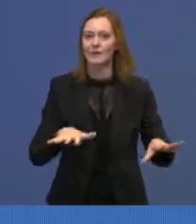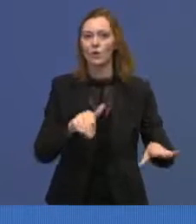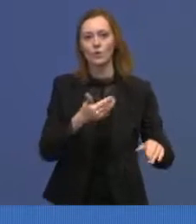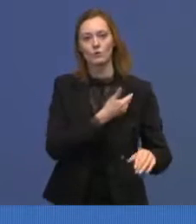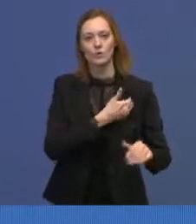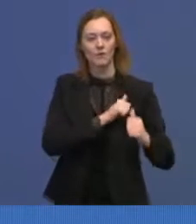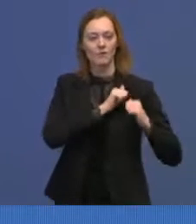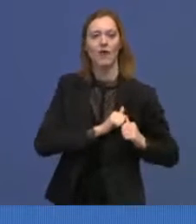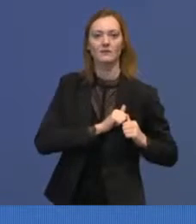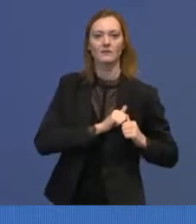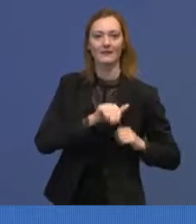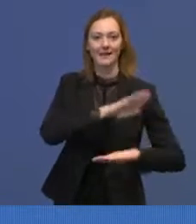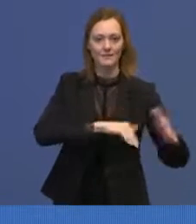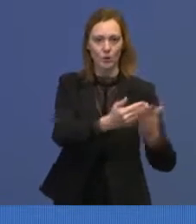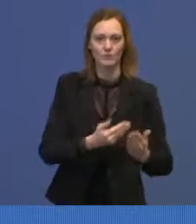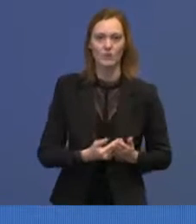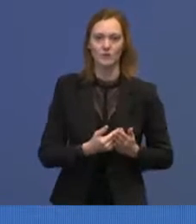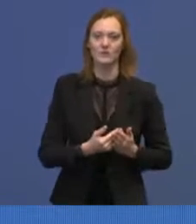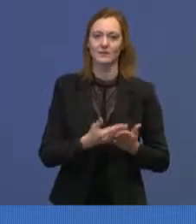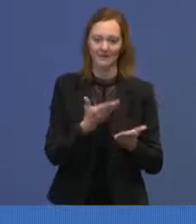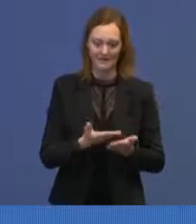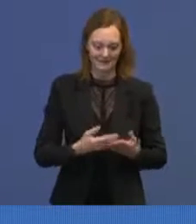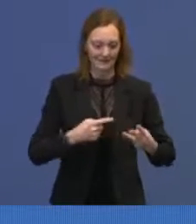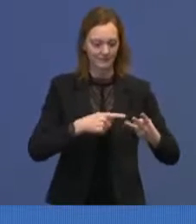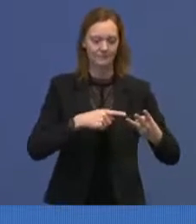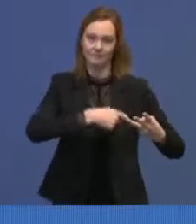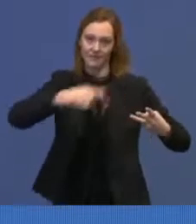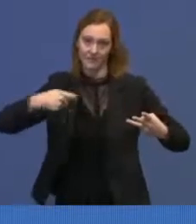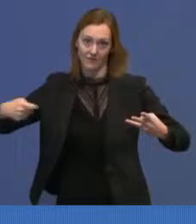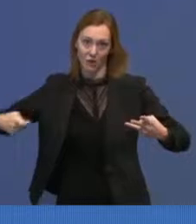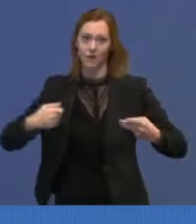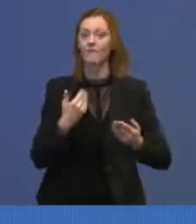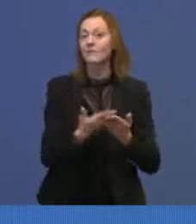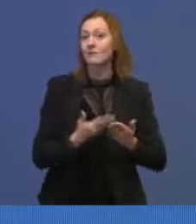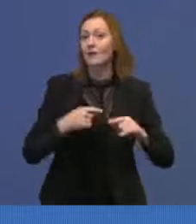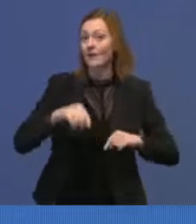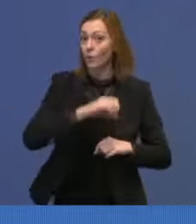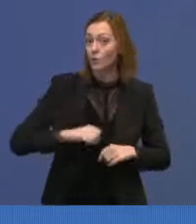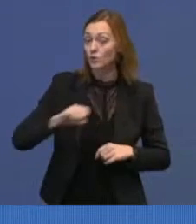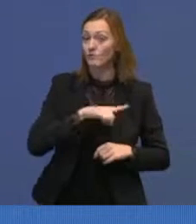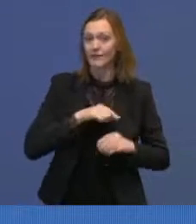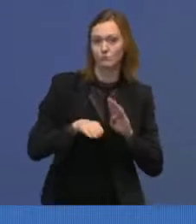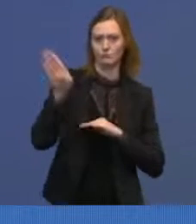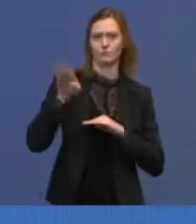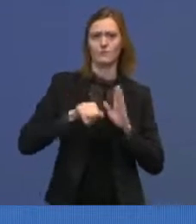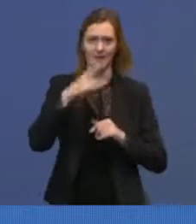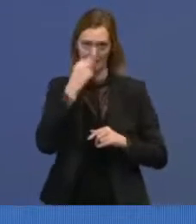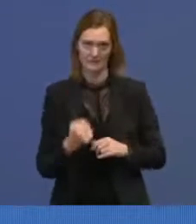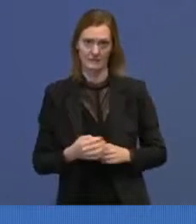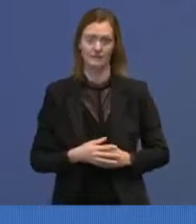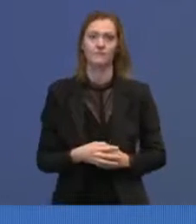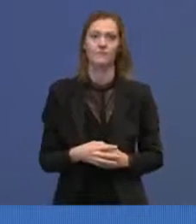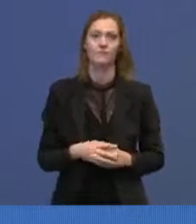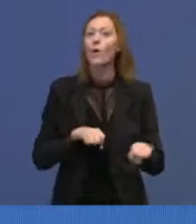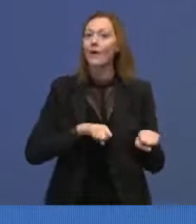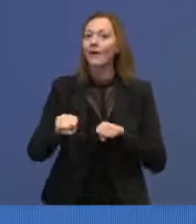yimaado goobaha caafimaadka iyo daryeelka tusaale ahaan halkan Oslo waxaa hadda aad loo kordhiyey tijaabo qaadista dowladdu